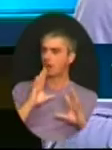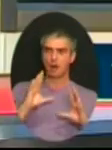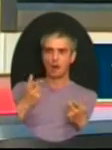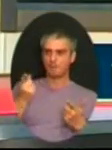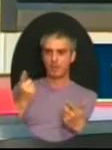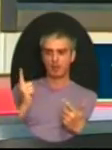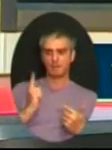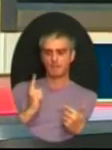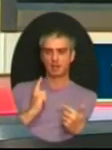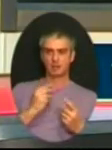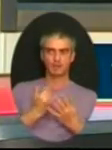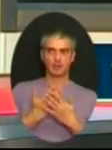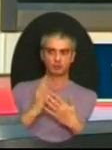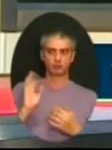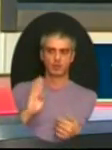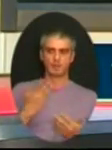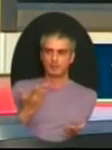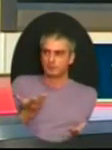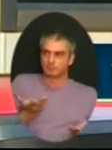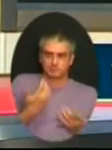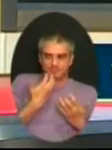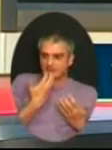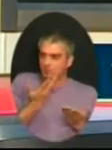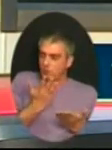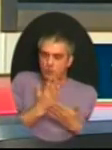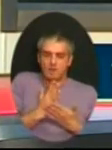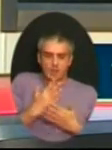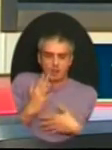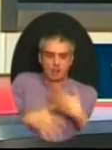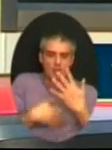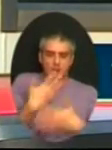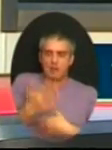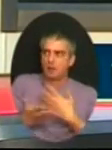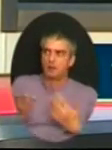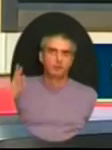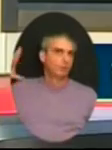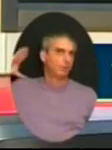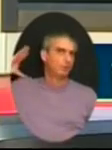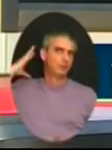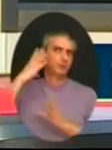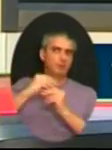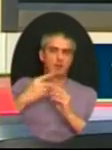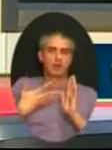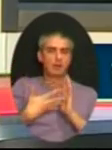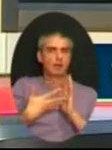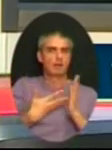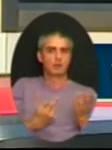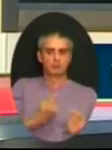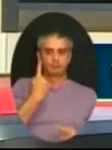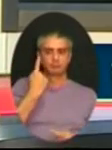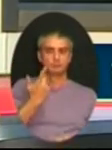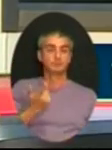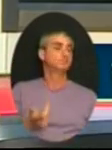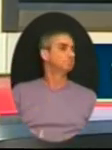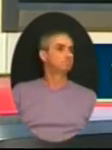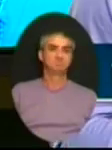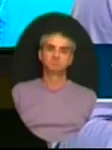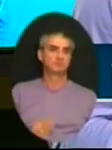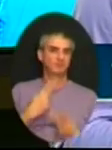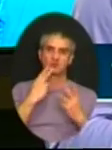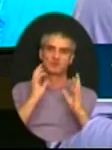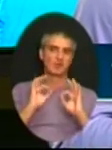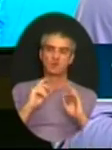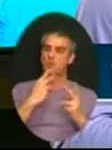למה הם חכים עם העדות הזאת של נתניהו? הרי הסיפור הזה כבר מתגלגל לא מעט זמן בחדרי חקירות. התשובה היא לא. אני לא